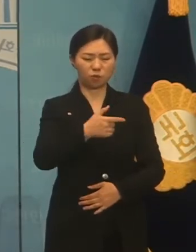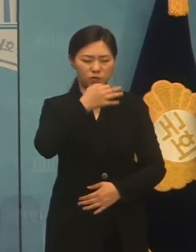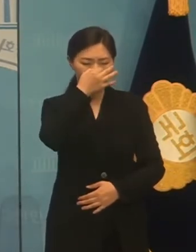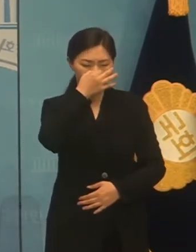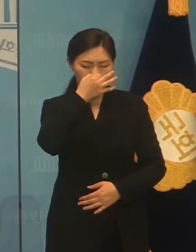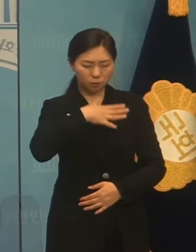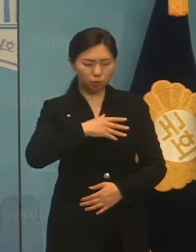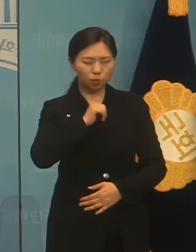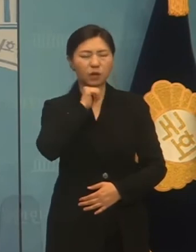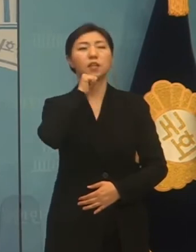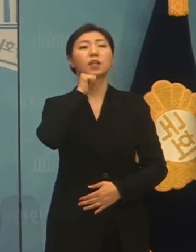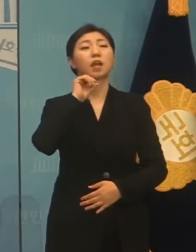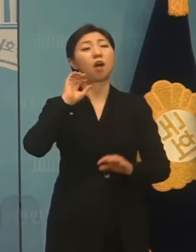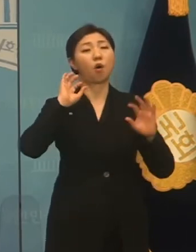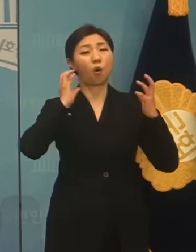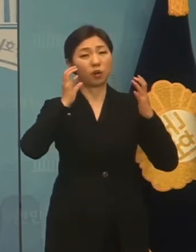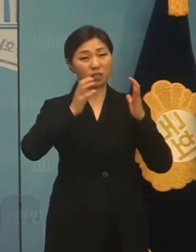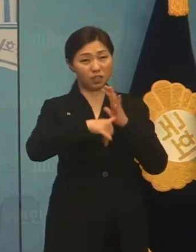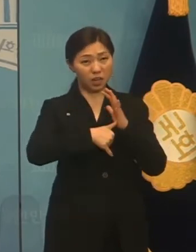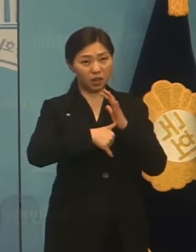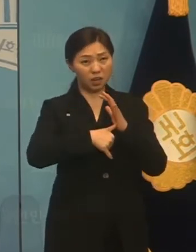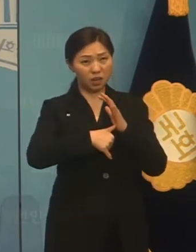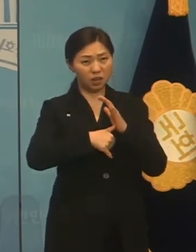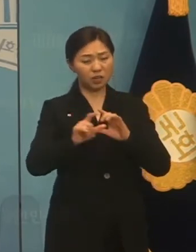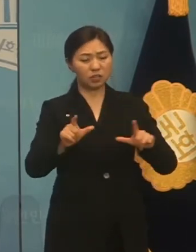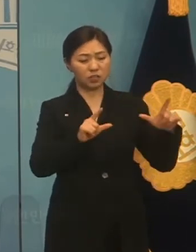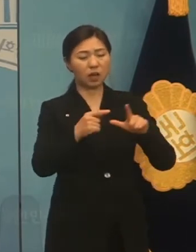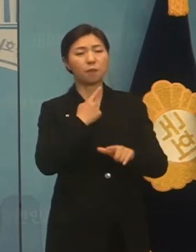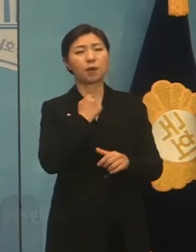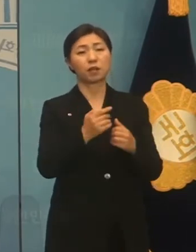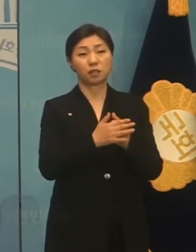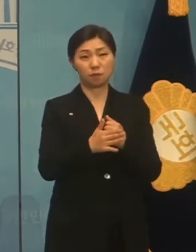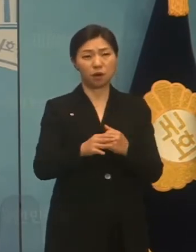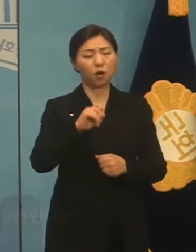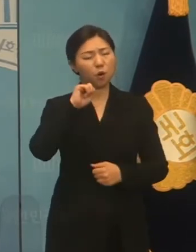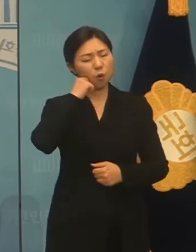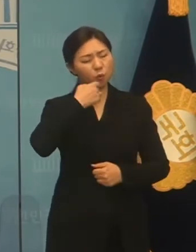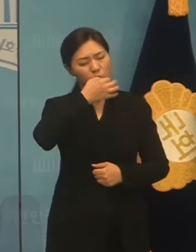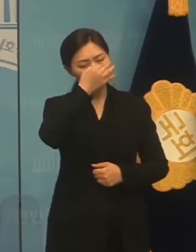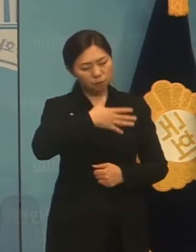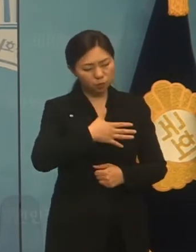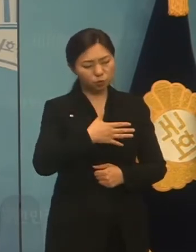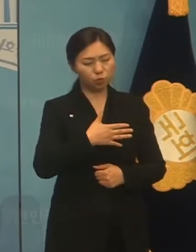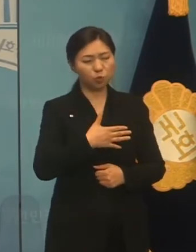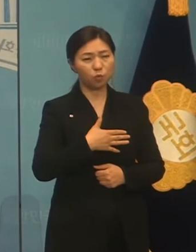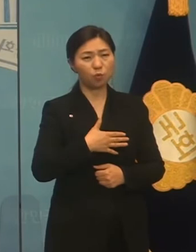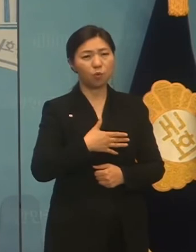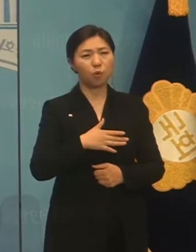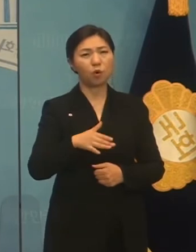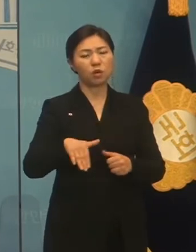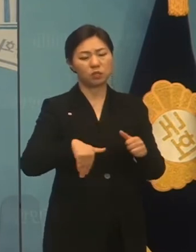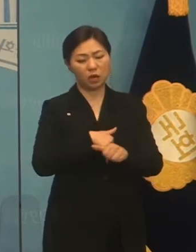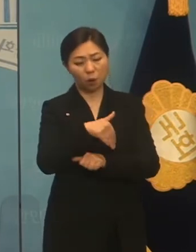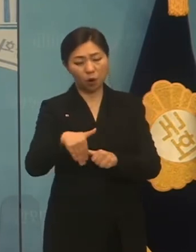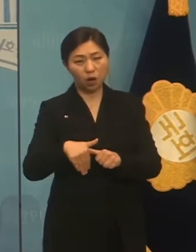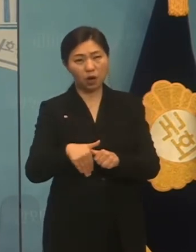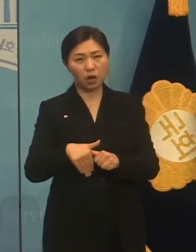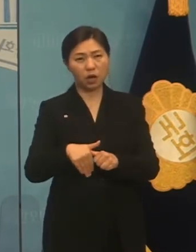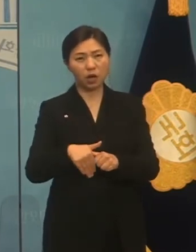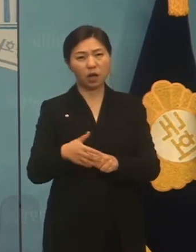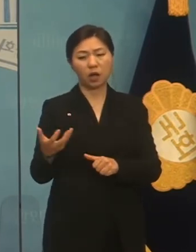보냈기에 어렵고 힘든 소외된 사람들의 아픔과